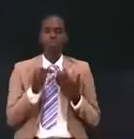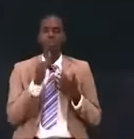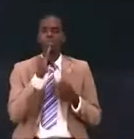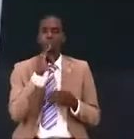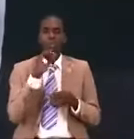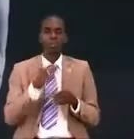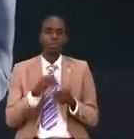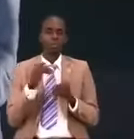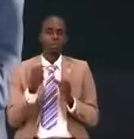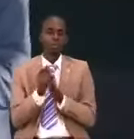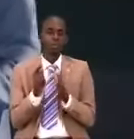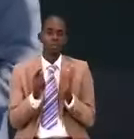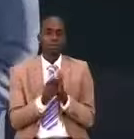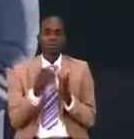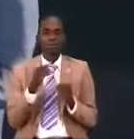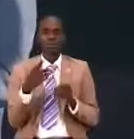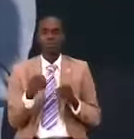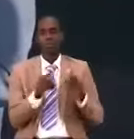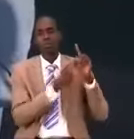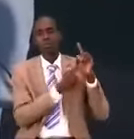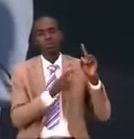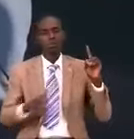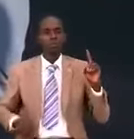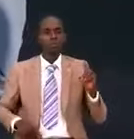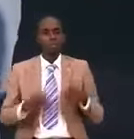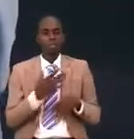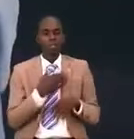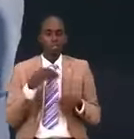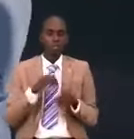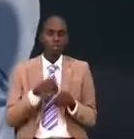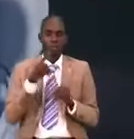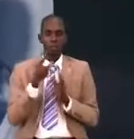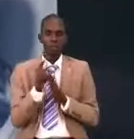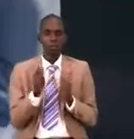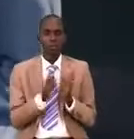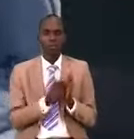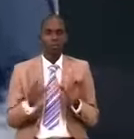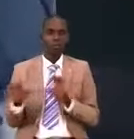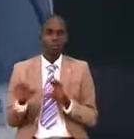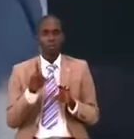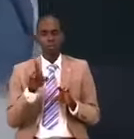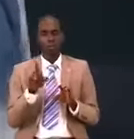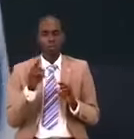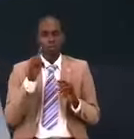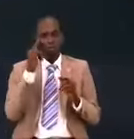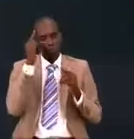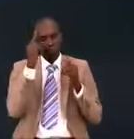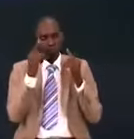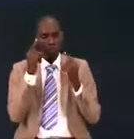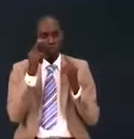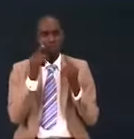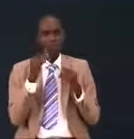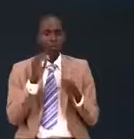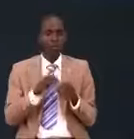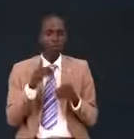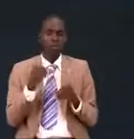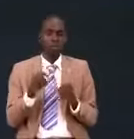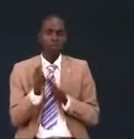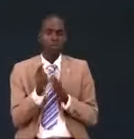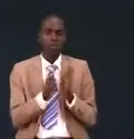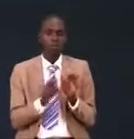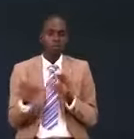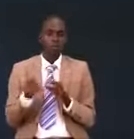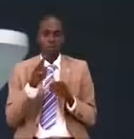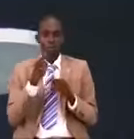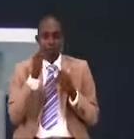médite jour et qu'il a médite jour et nuit on peut pas le